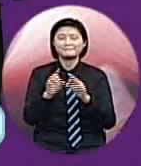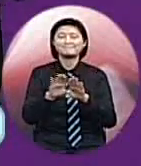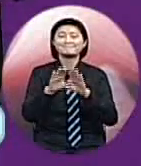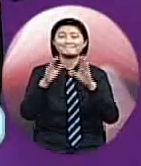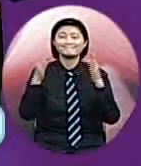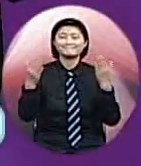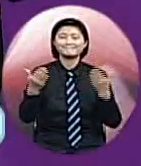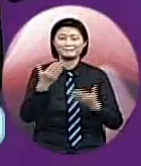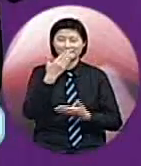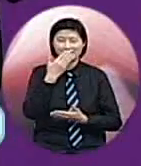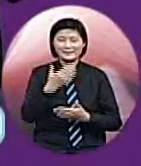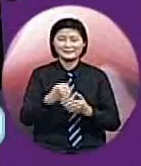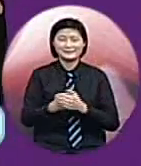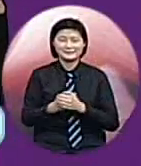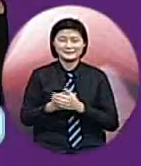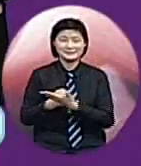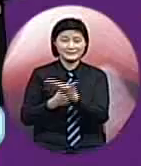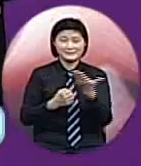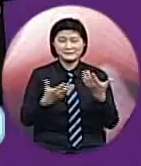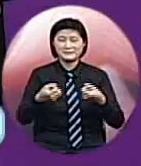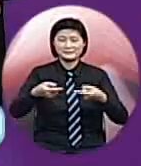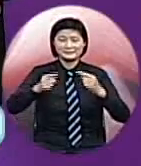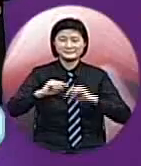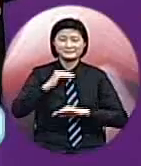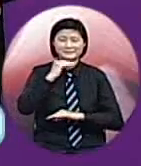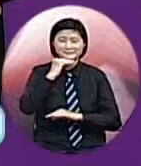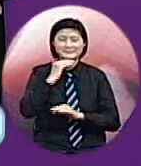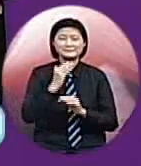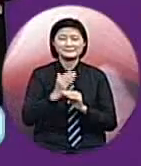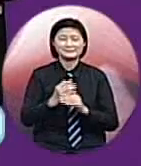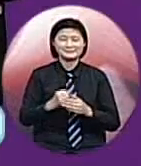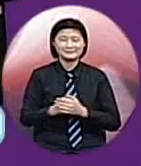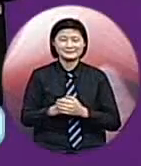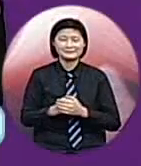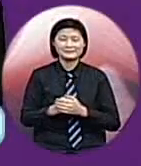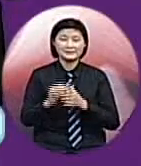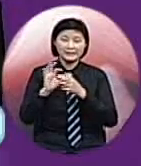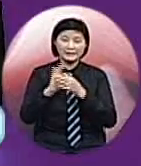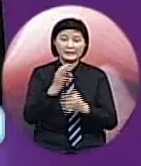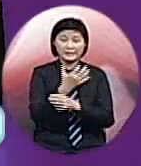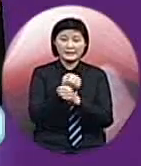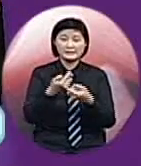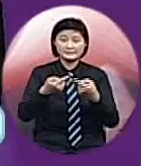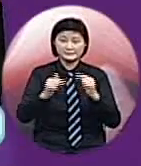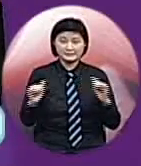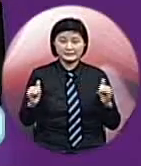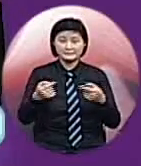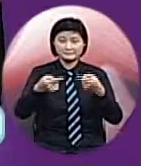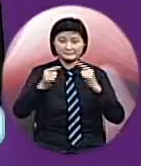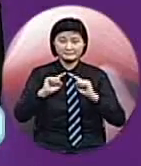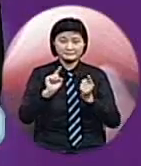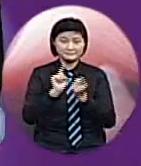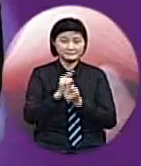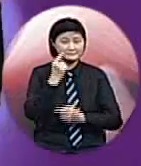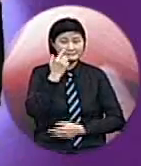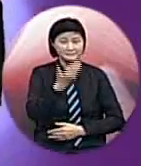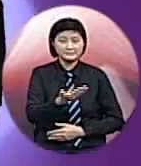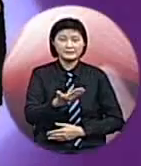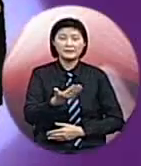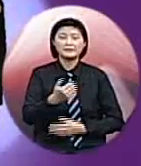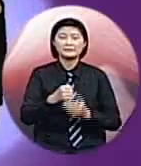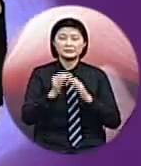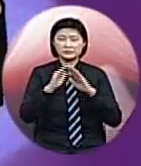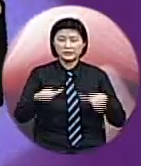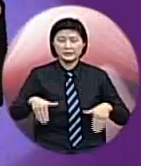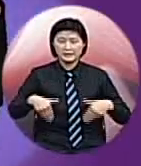활짝 열어져 있으니까 여러분의 많은 참여 기다리겠습니다. 네. 네. 자, 계속해서 예약 참가자분 만나볼게요. 네. 전남 고흥으로 갑니다.